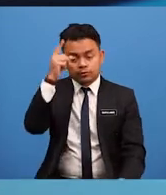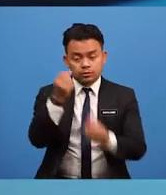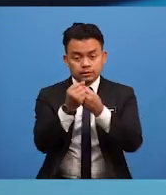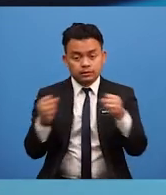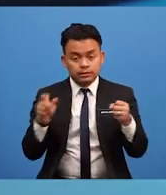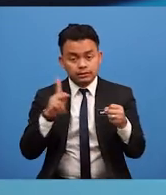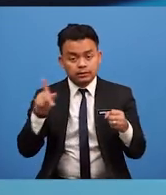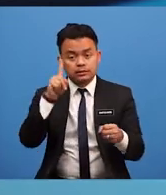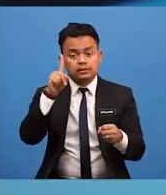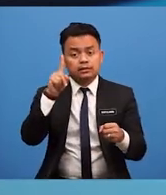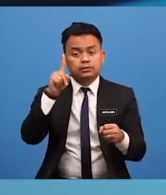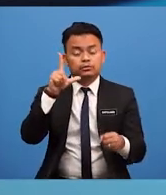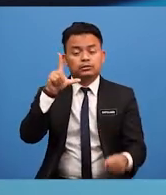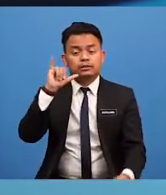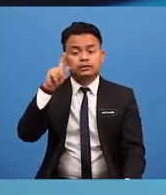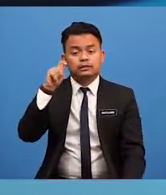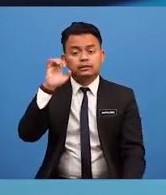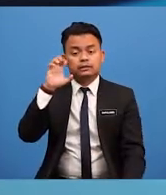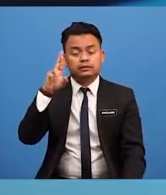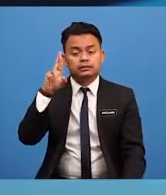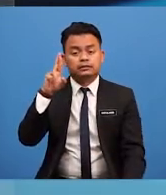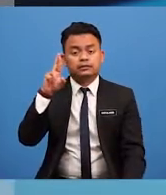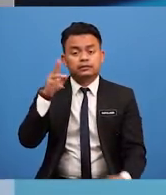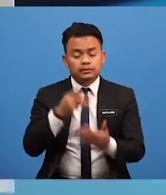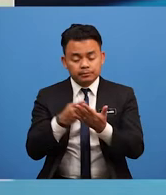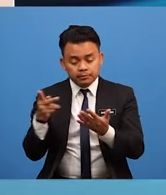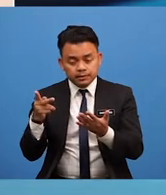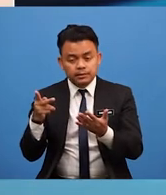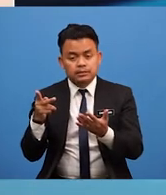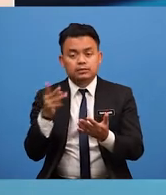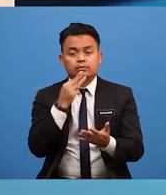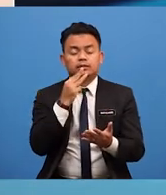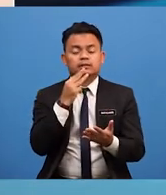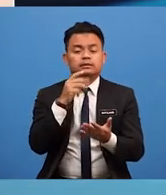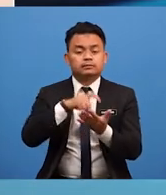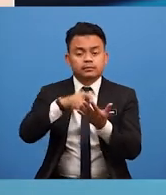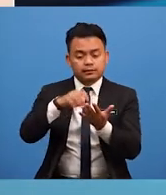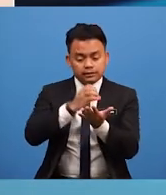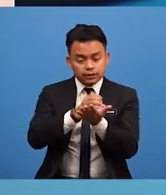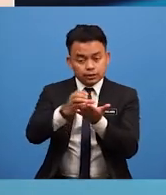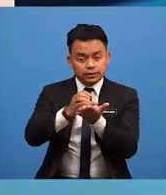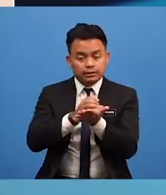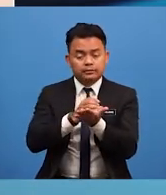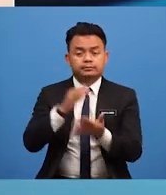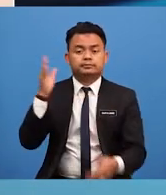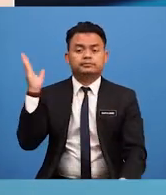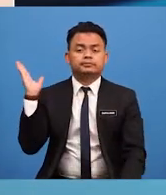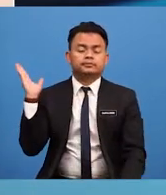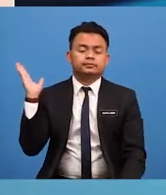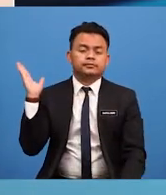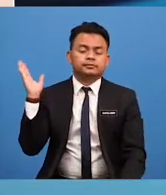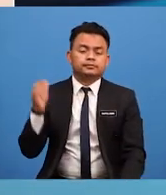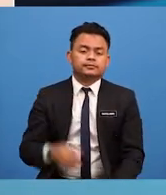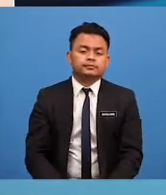cetak, bahan-bahan seperti sodium alginate, ludigo dan air